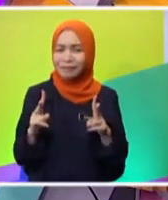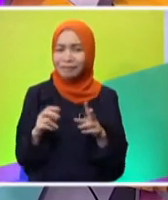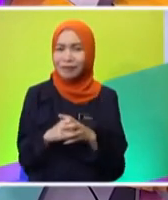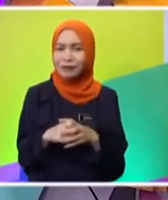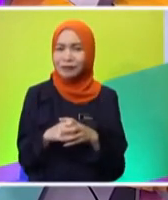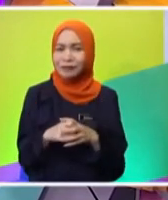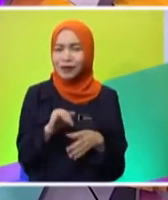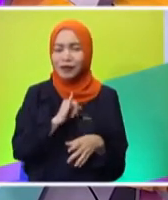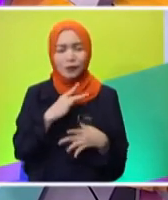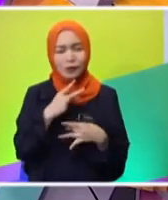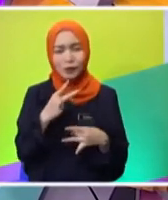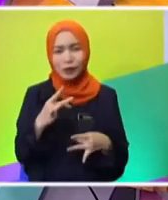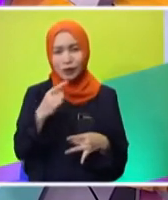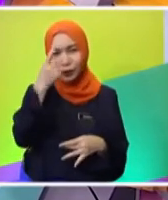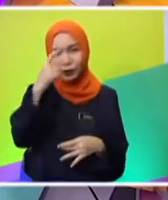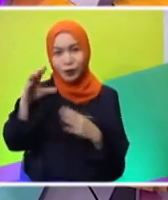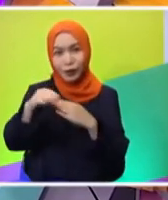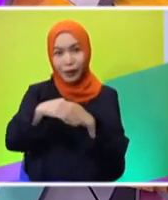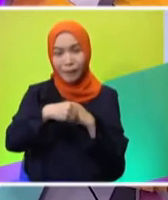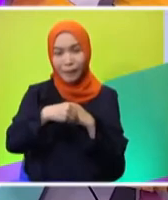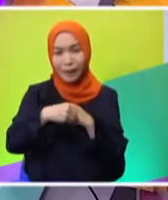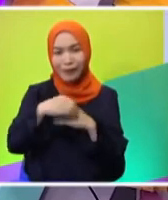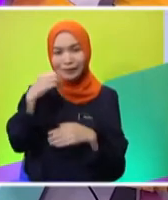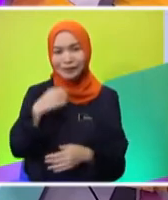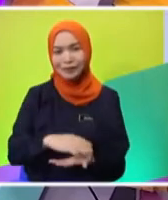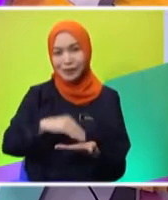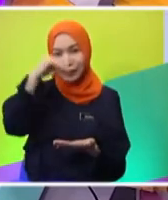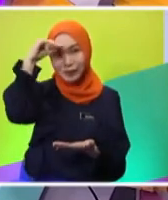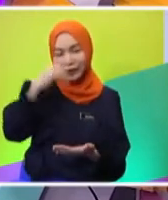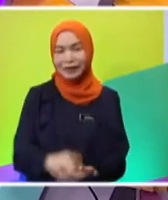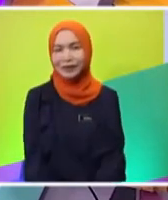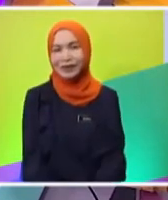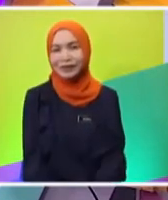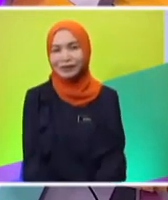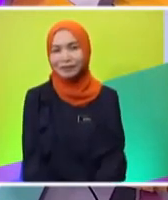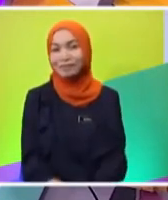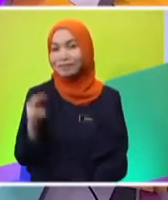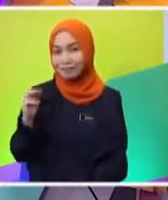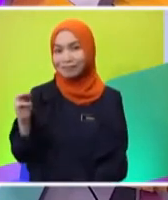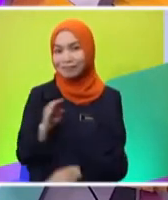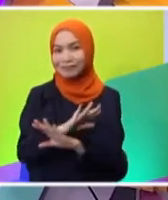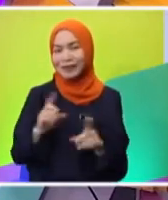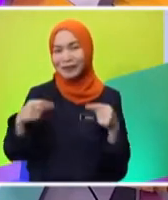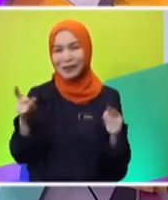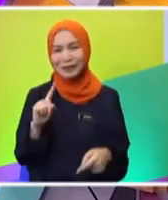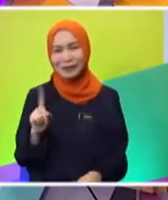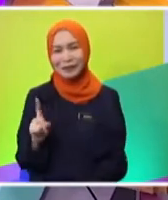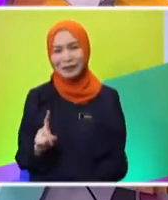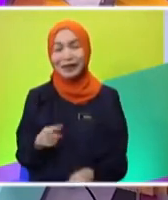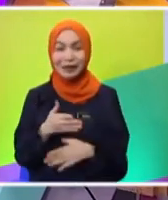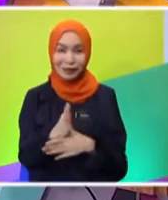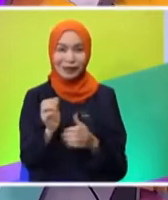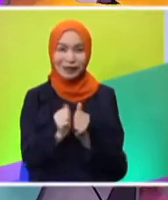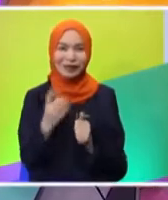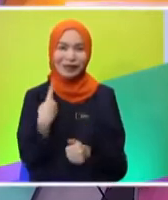menambah kaihou pengetahuan juga jago ndak perihal Dumai murid-murid jangan ke mana-mana selepas ini terus bersama